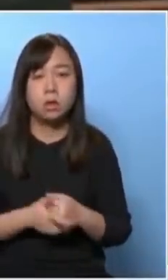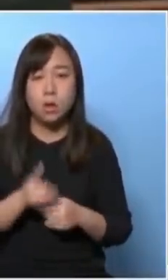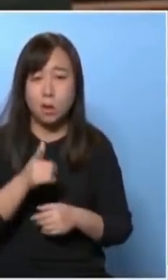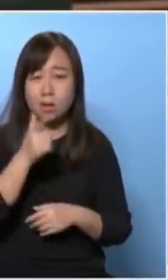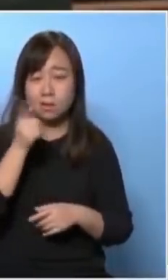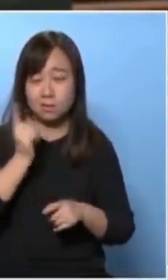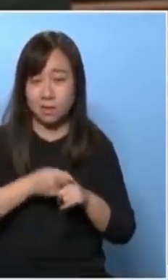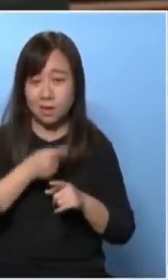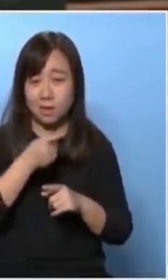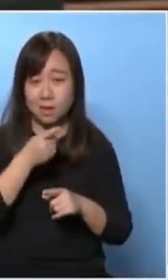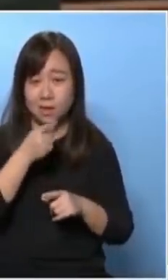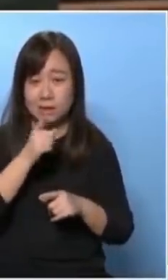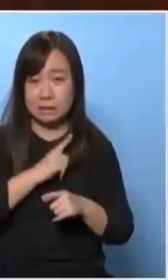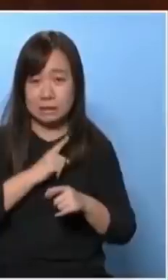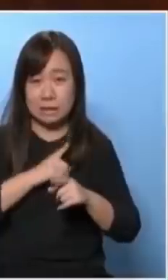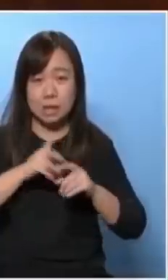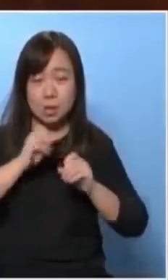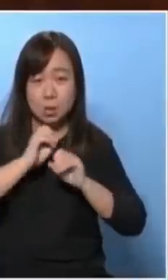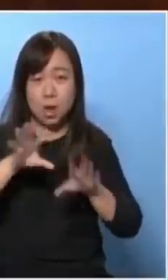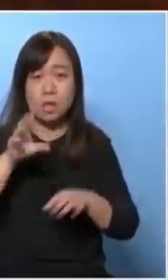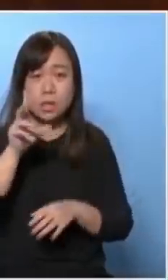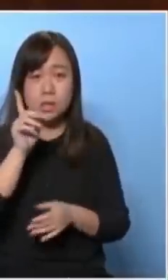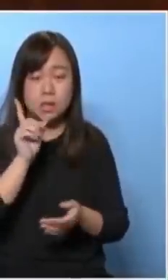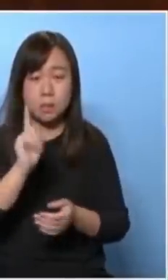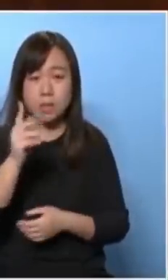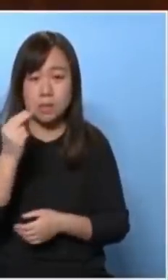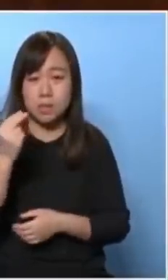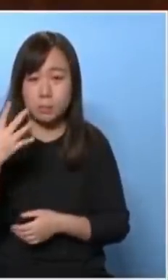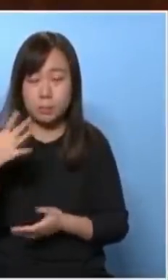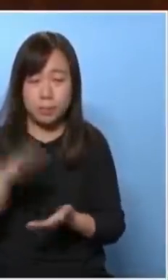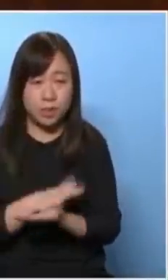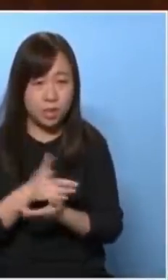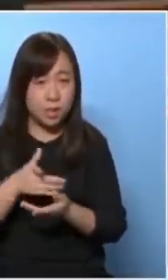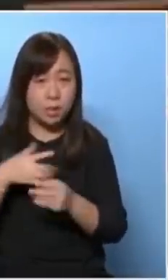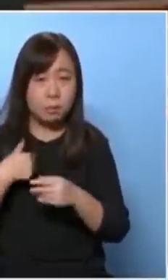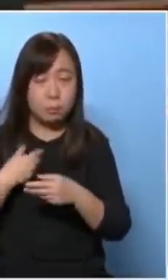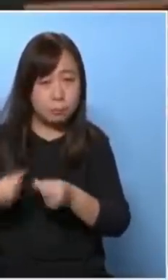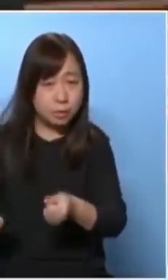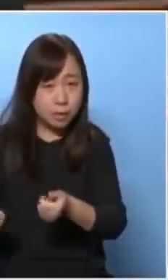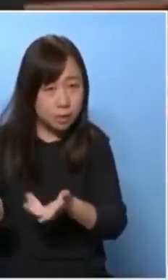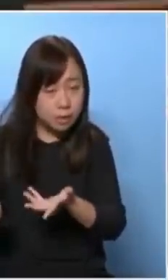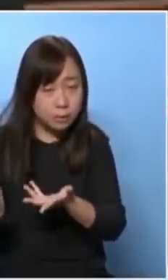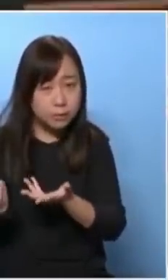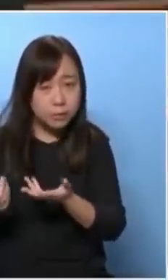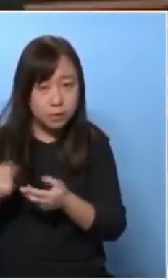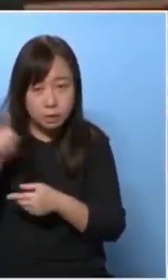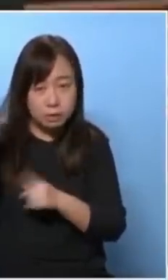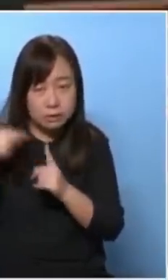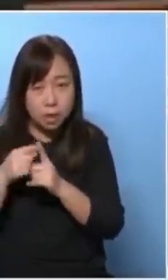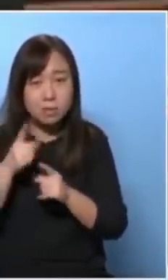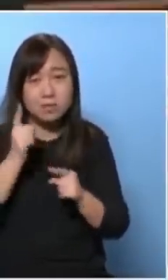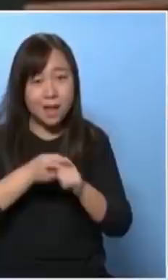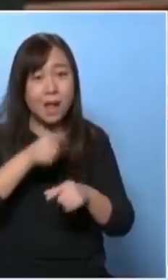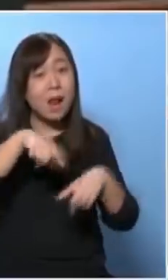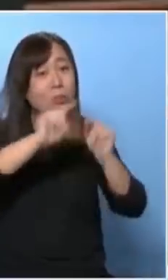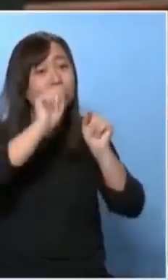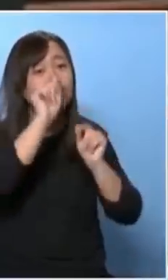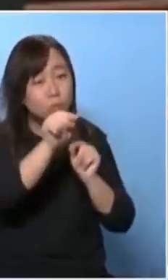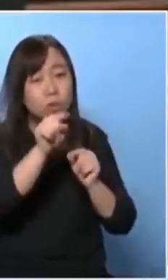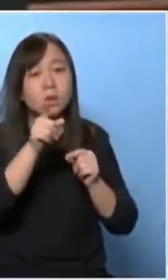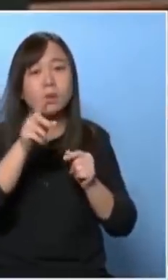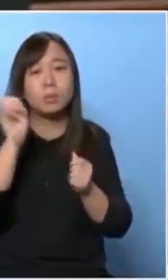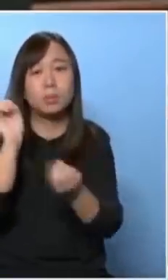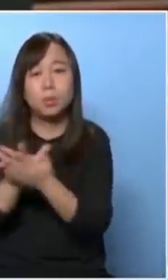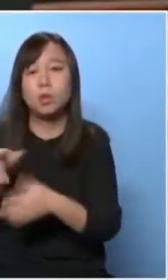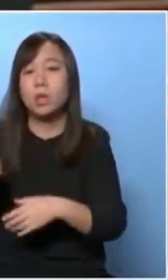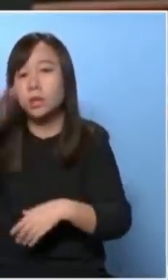說你一手摧毀的175年傳統的警隊？其實就是因為你才會令到警隊現